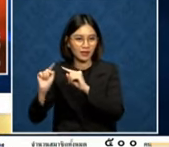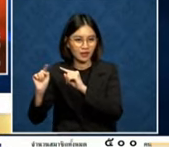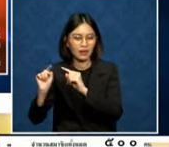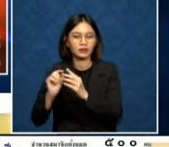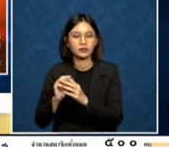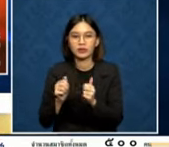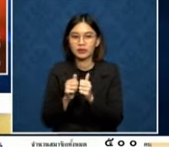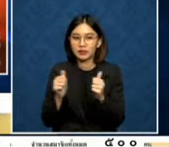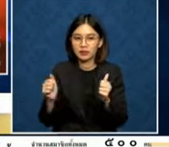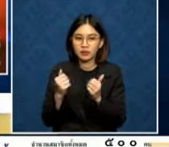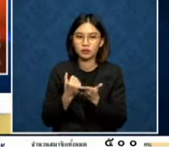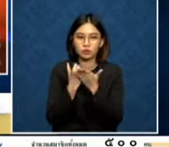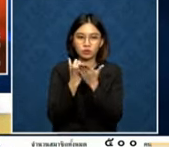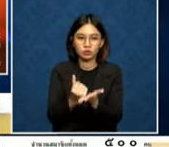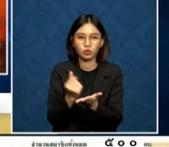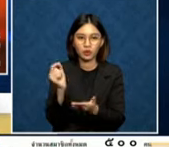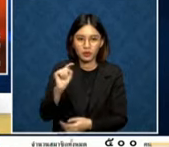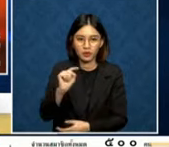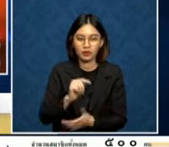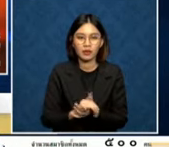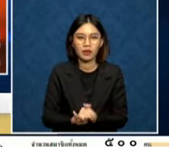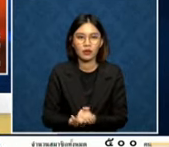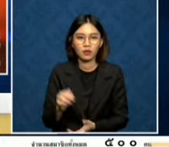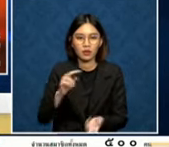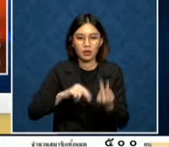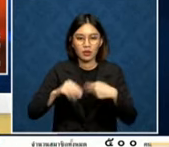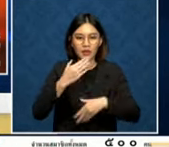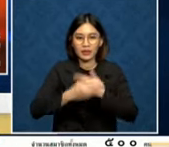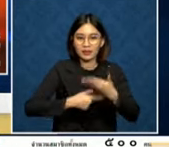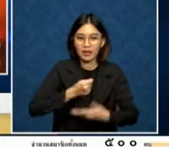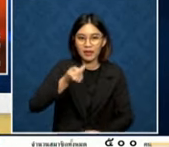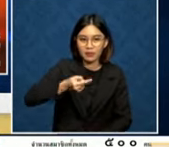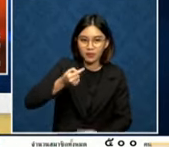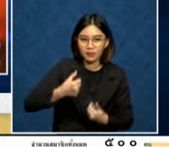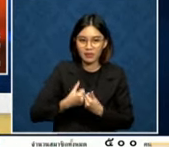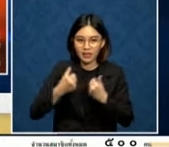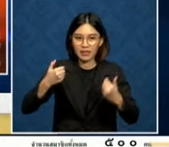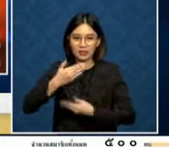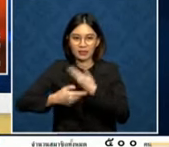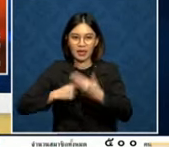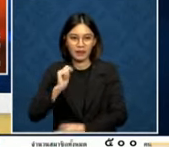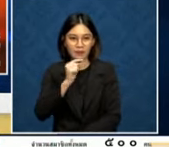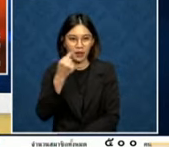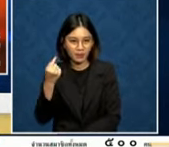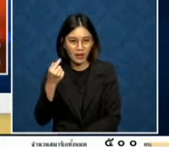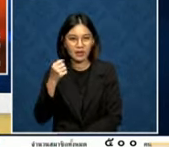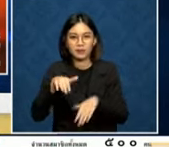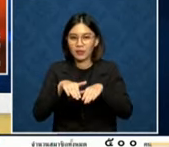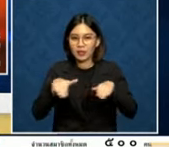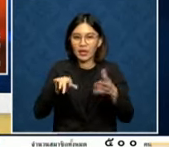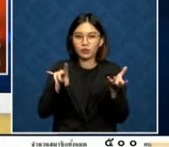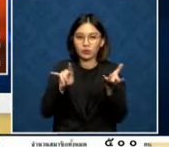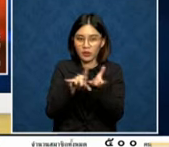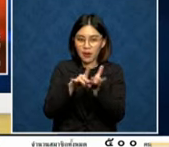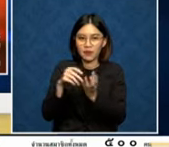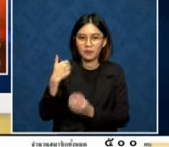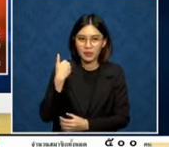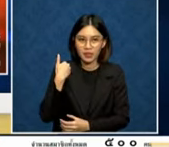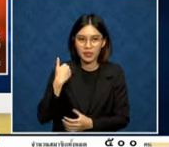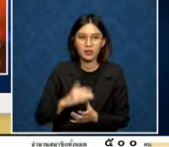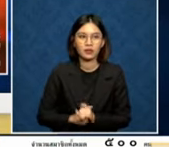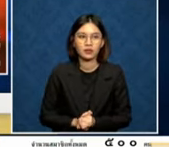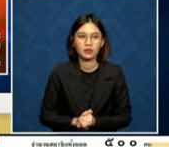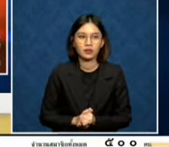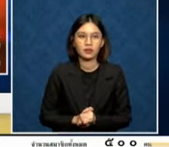เนี่ยนะครับจะทำให้เราสามารถรักษาตลาดเดิมและขยายตลาดใหม่ได้อย่างมีประสิทธิภาพครับ